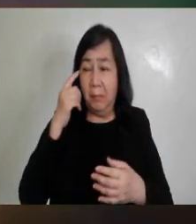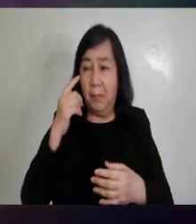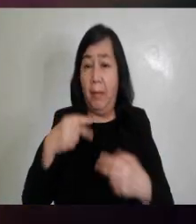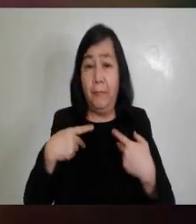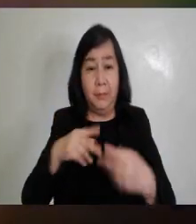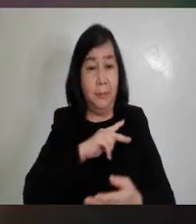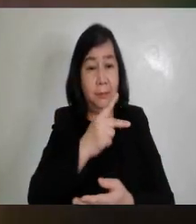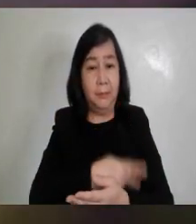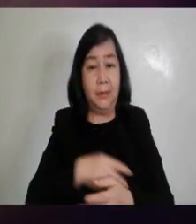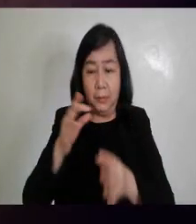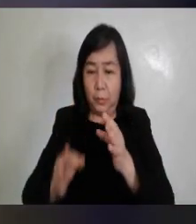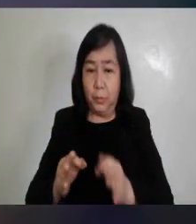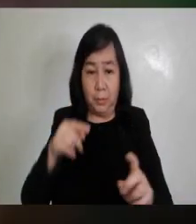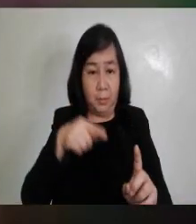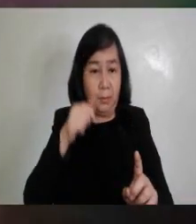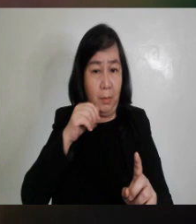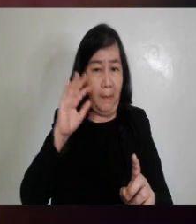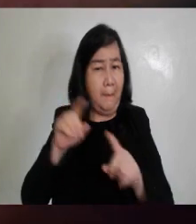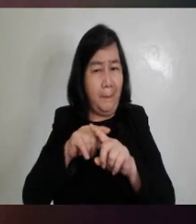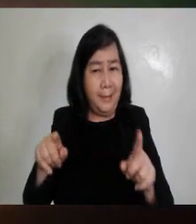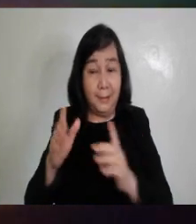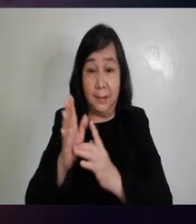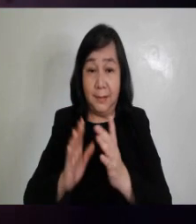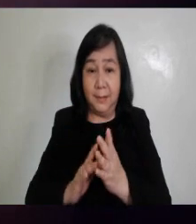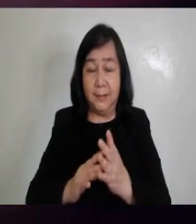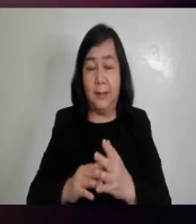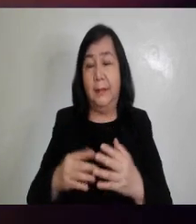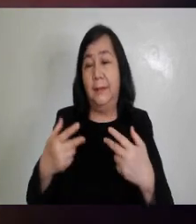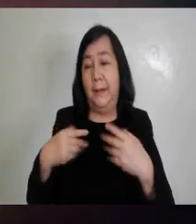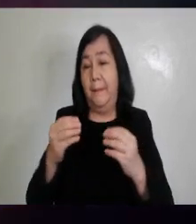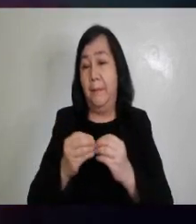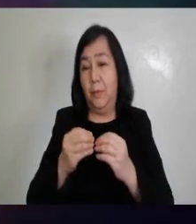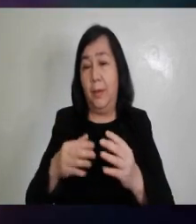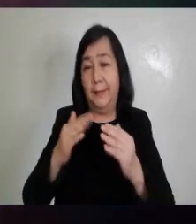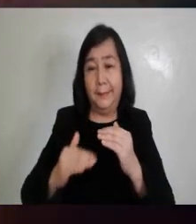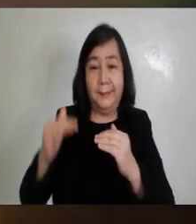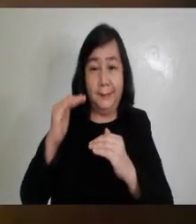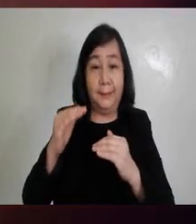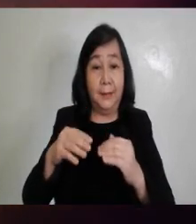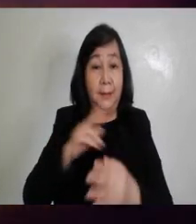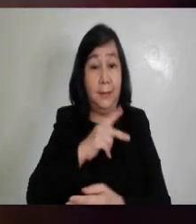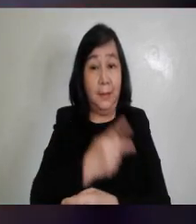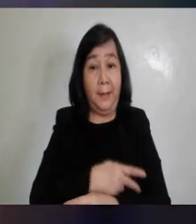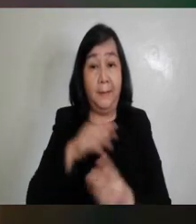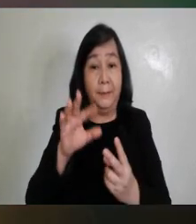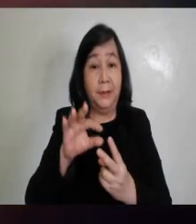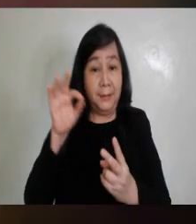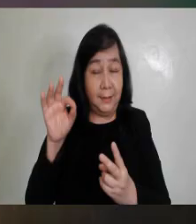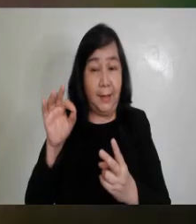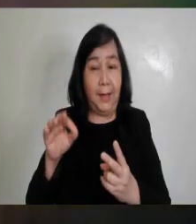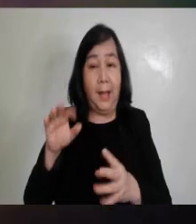sila ay may kapangyarihang hatulan ang isang babae. Ngunit si Jesus na may higit na kapangyarihan ay pinili ang